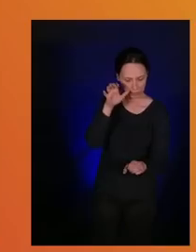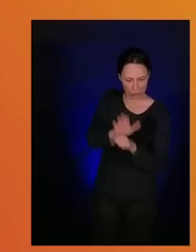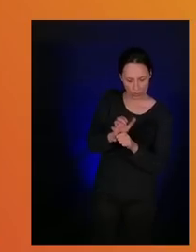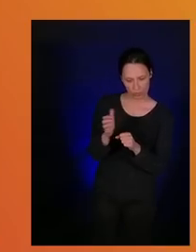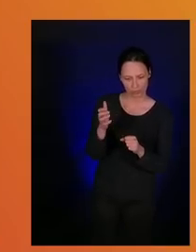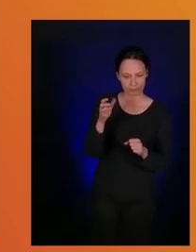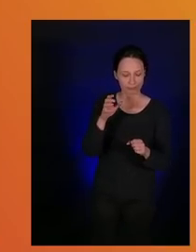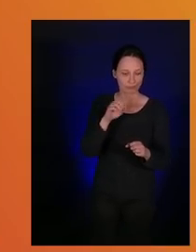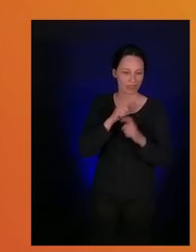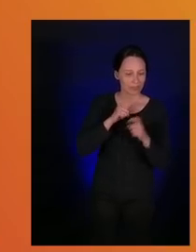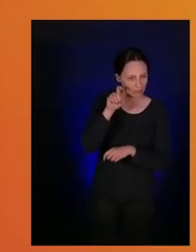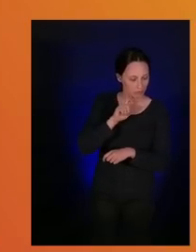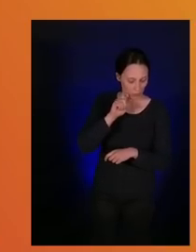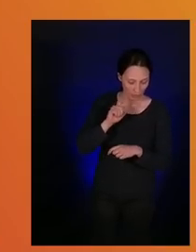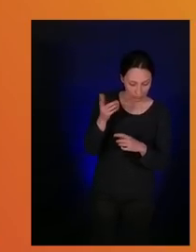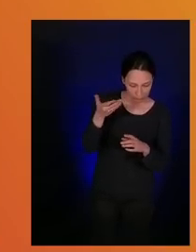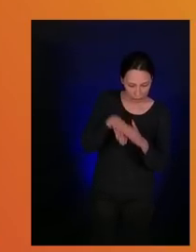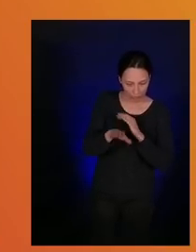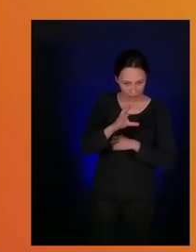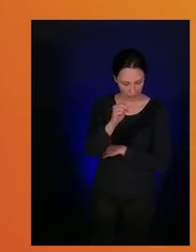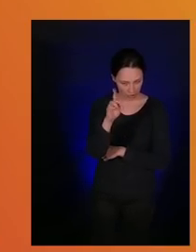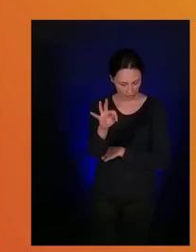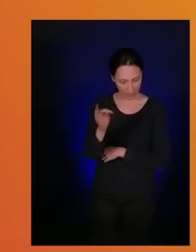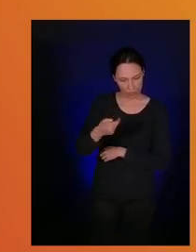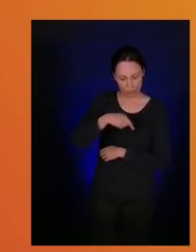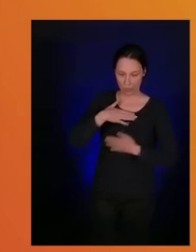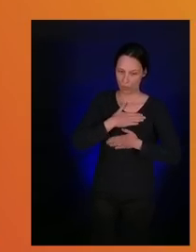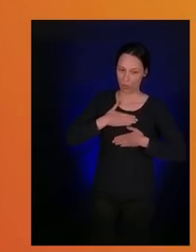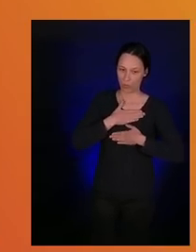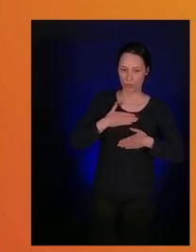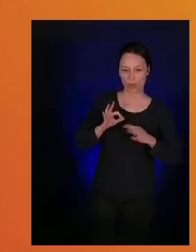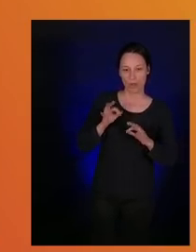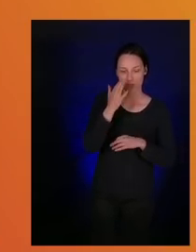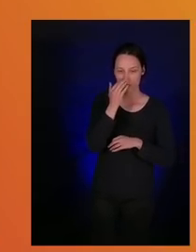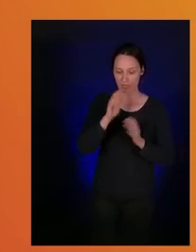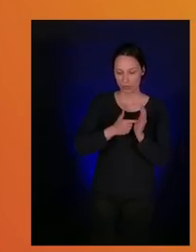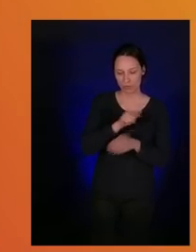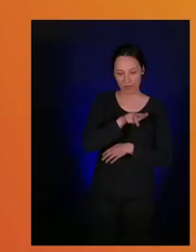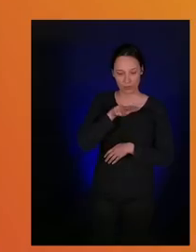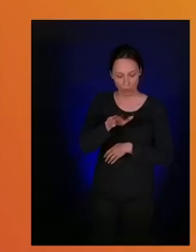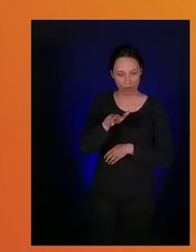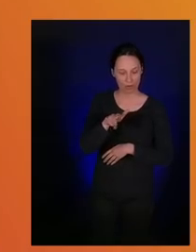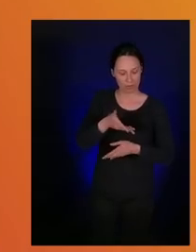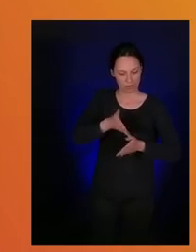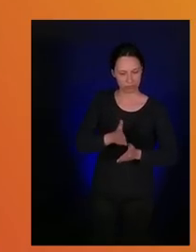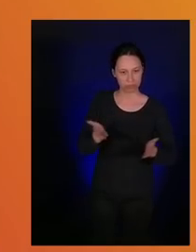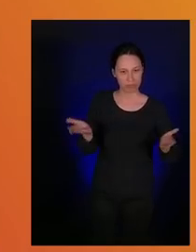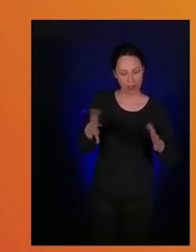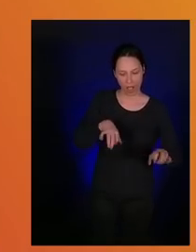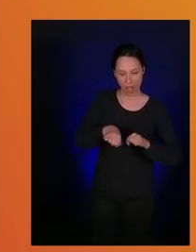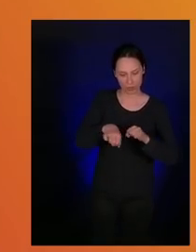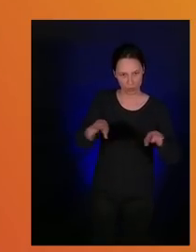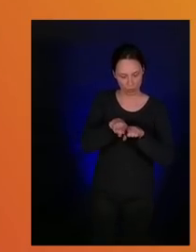nous féliciter que le CCN des 1er et 2 février 2023 ait adopté un cadre commun d'action et